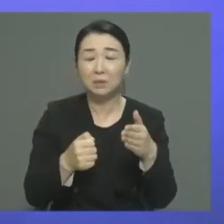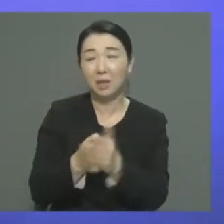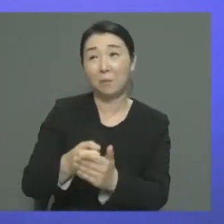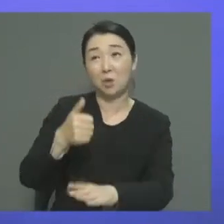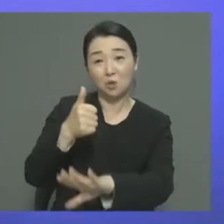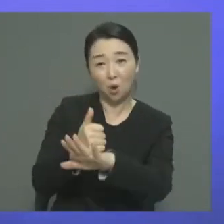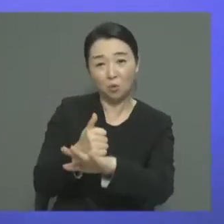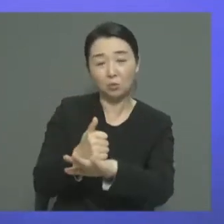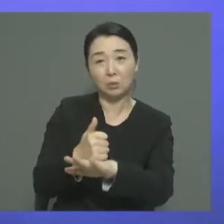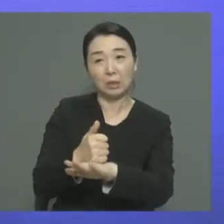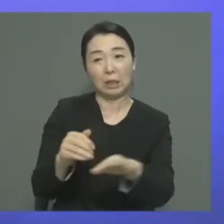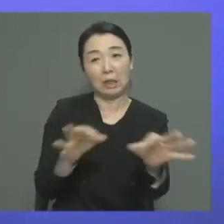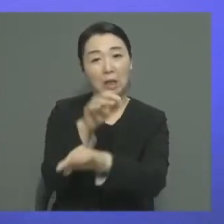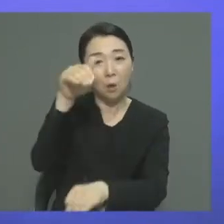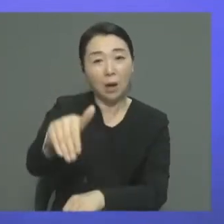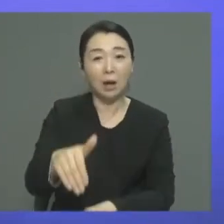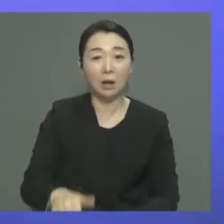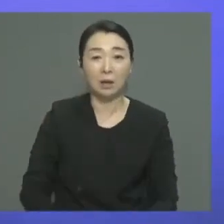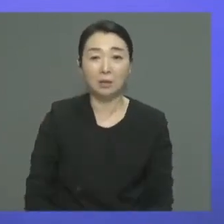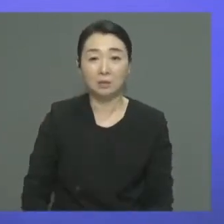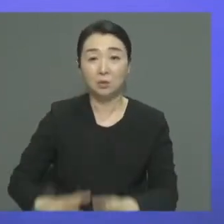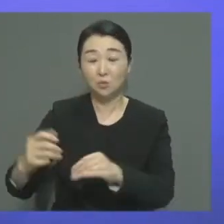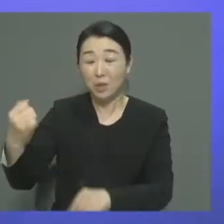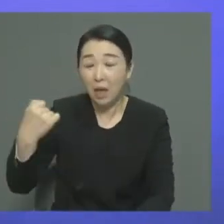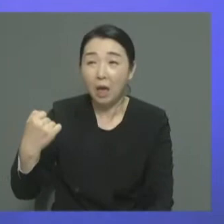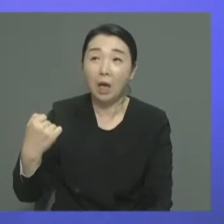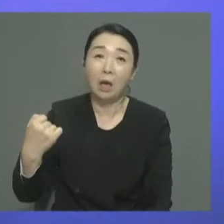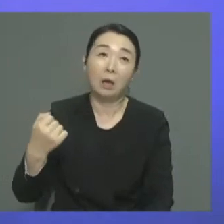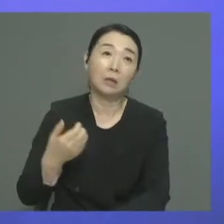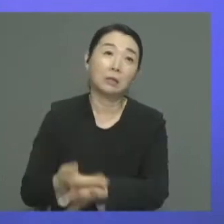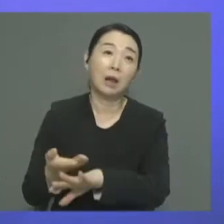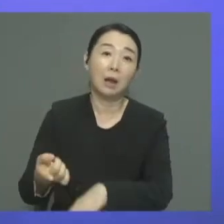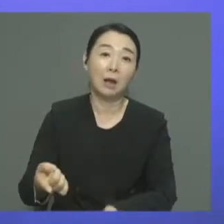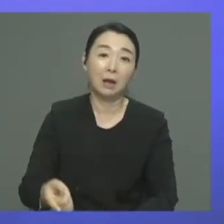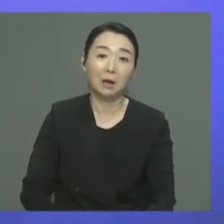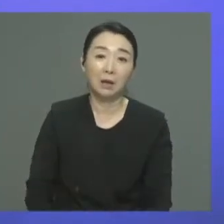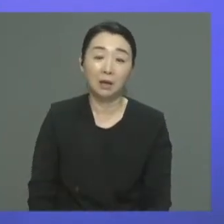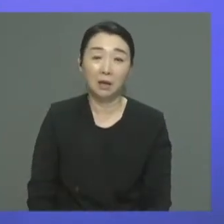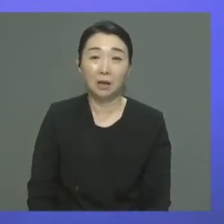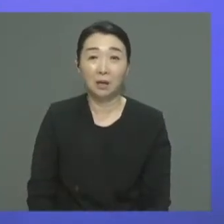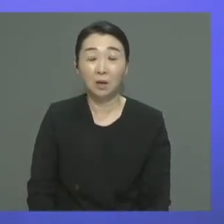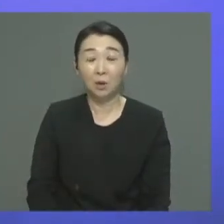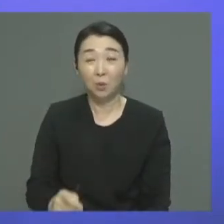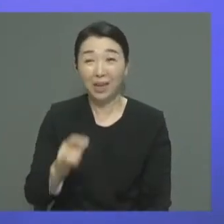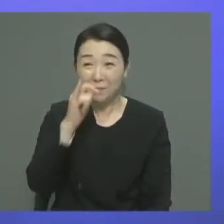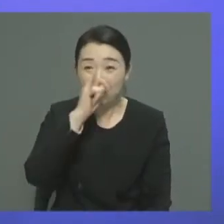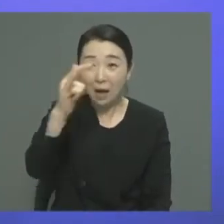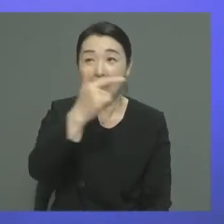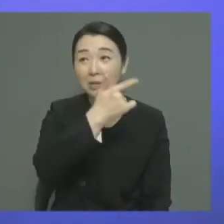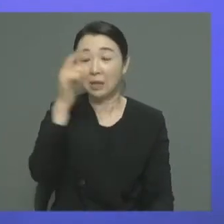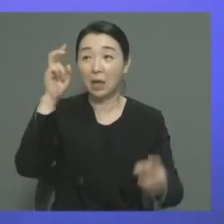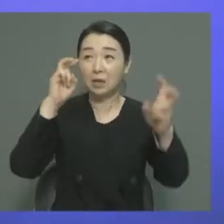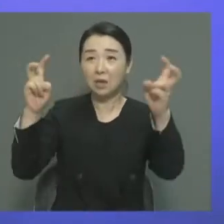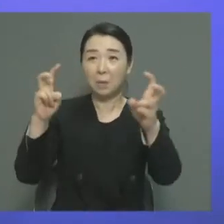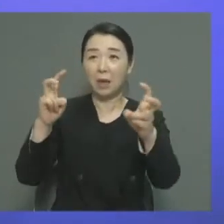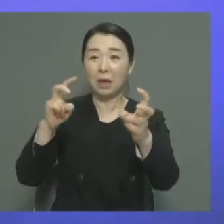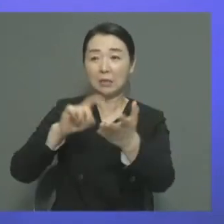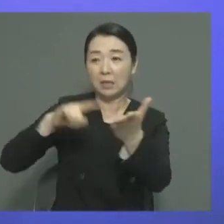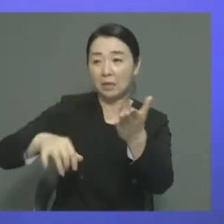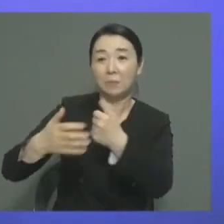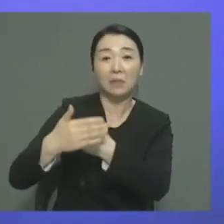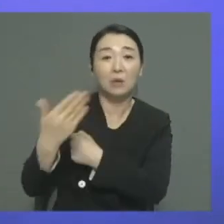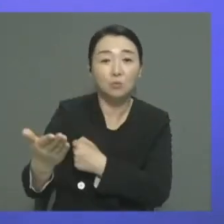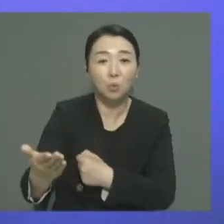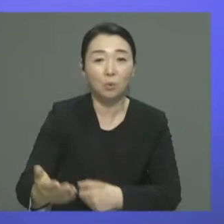당 지금 거꾸로 가고 있습니다 슈퍼리치 와 초대 기업에 대해서 특혜 감세를 하면서